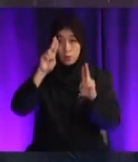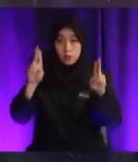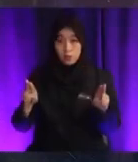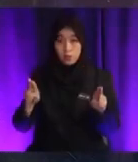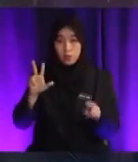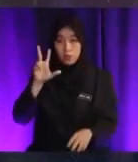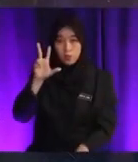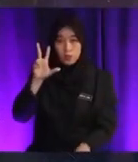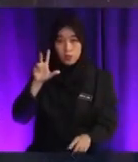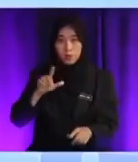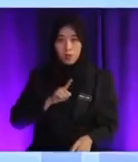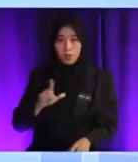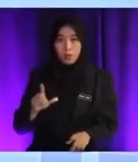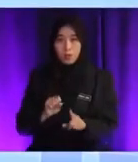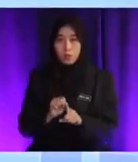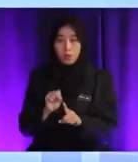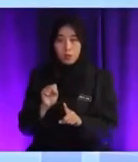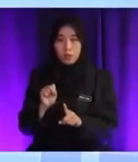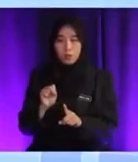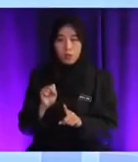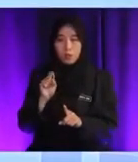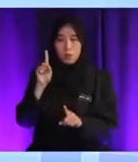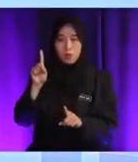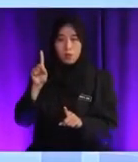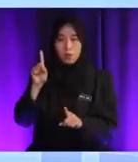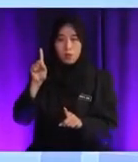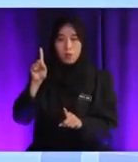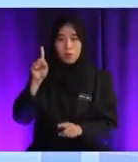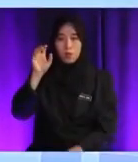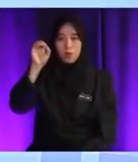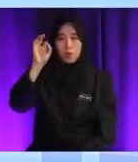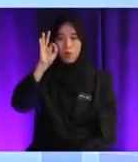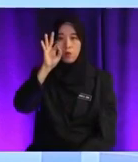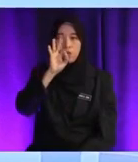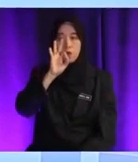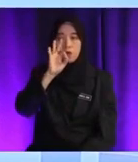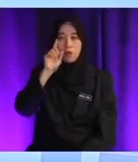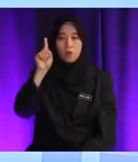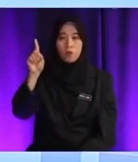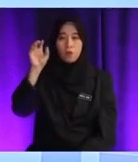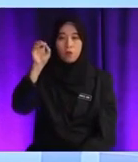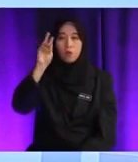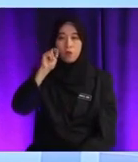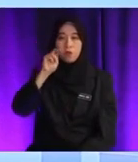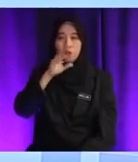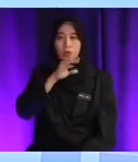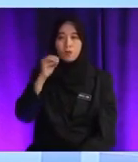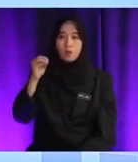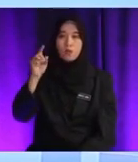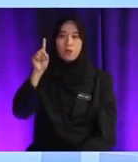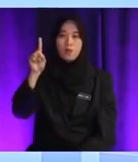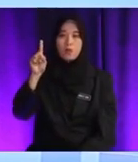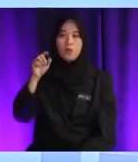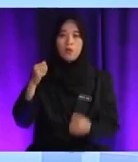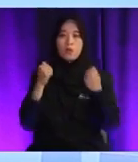Tiga. Ha, satu yang tu apa tu? Yang off, on, sejuk. Pandai. Okey, cemerlang sangat. Kalau off infinity,